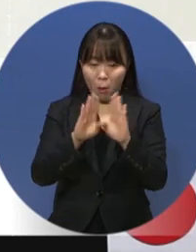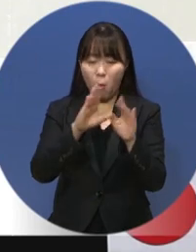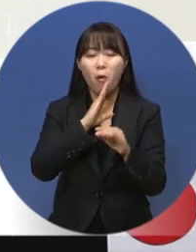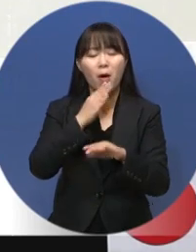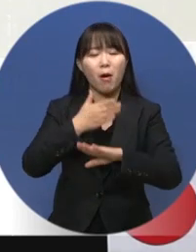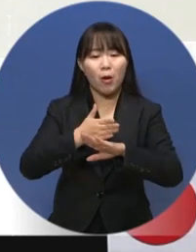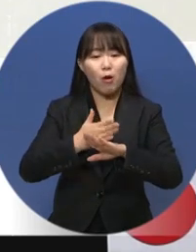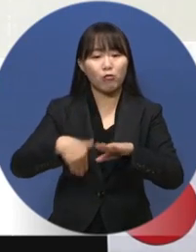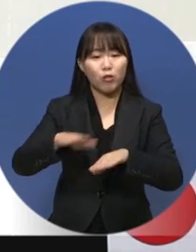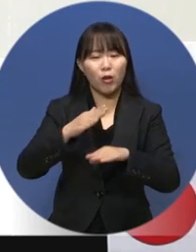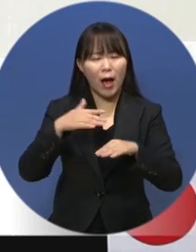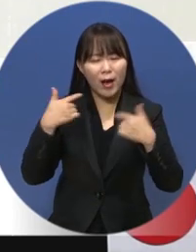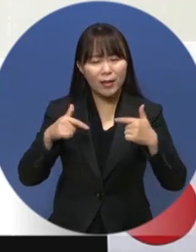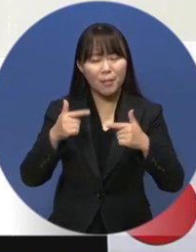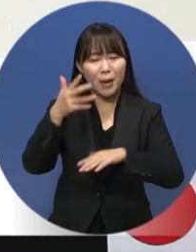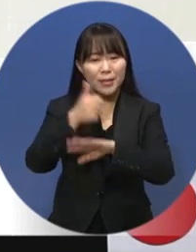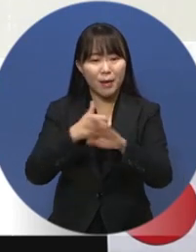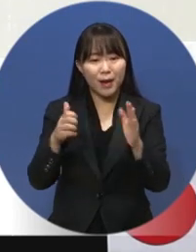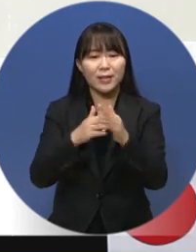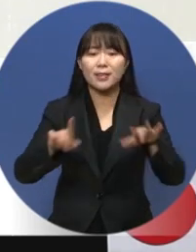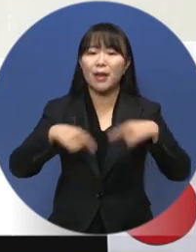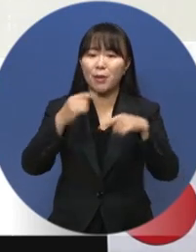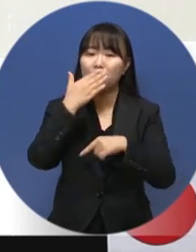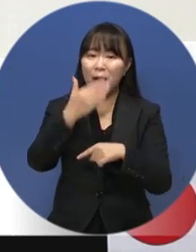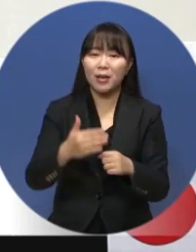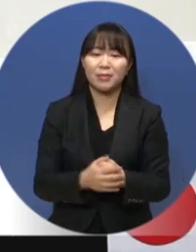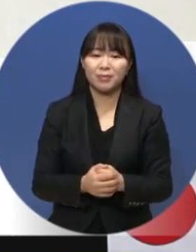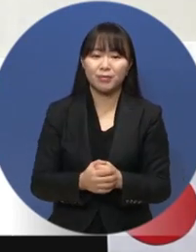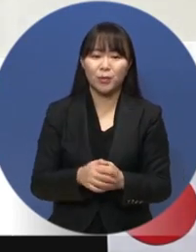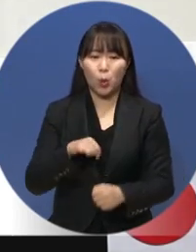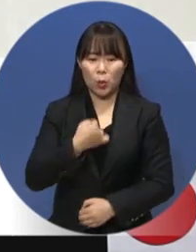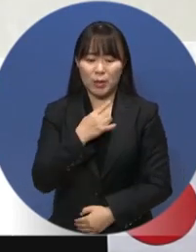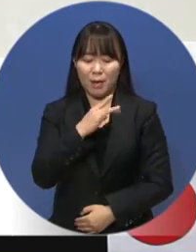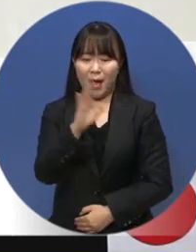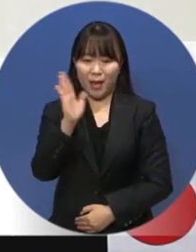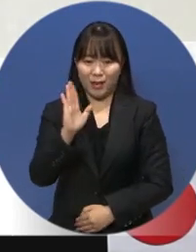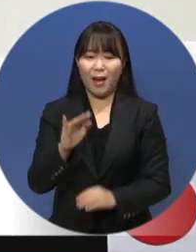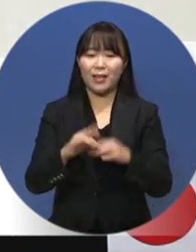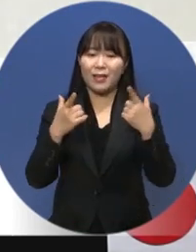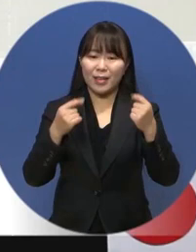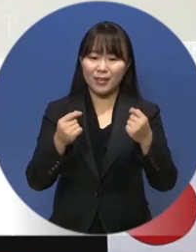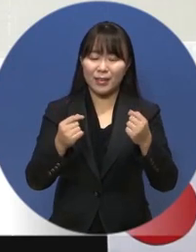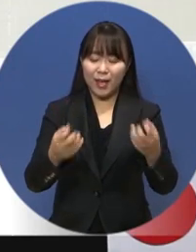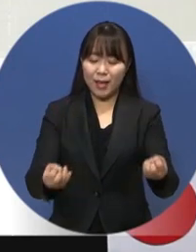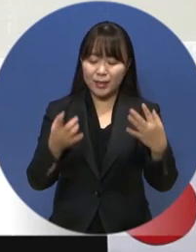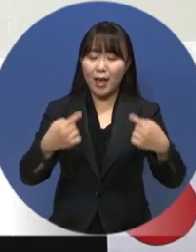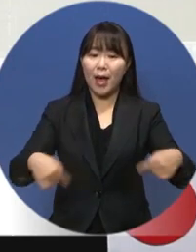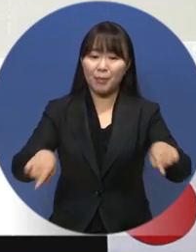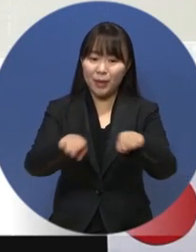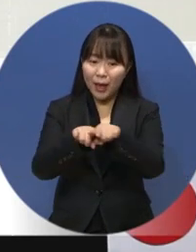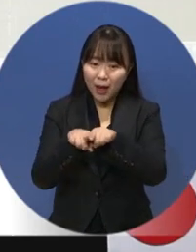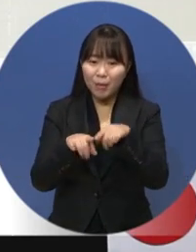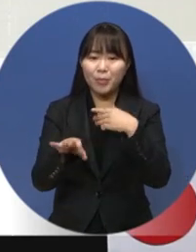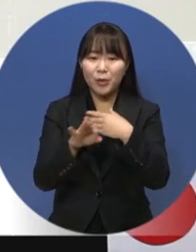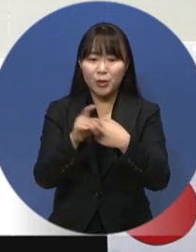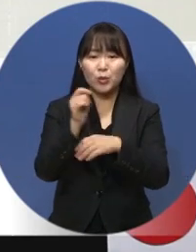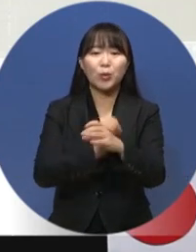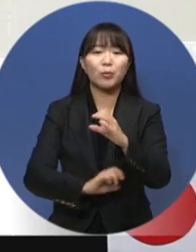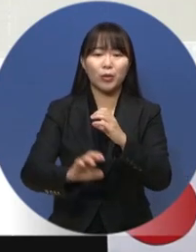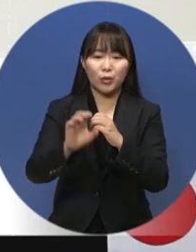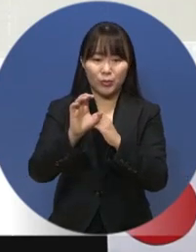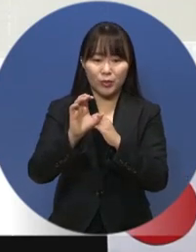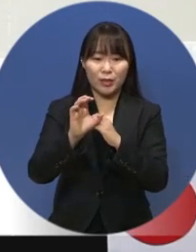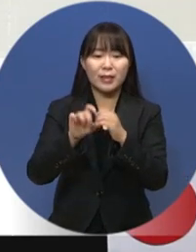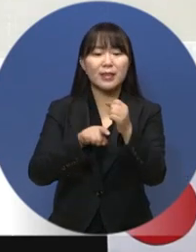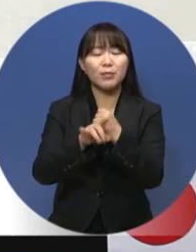저희도 끝까지 항상 참여할 수 있고 혼자 기부하는 것보다 또 이런 행사에 같이 하면 저희가 좀 더